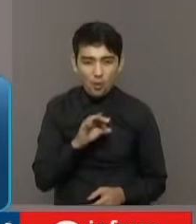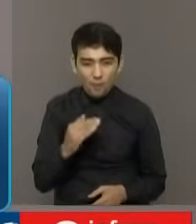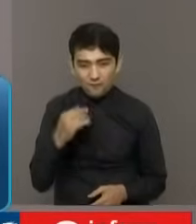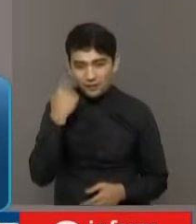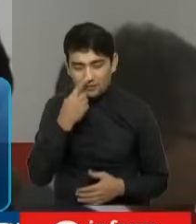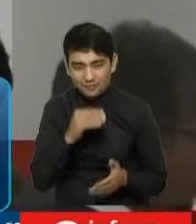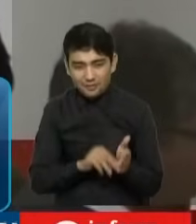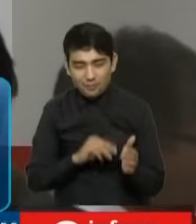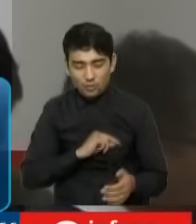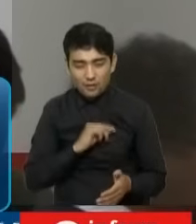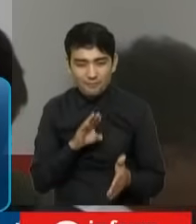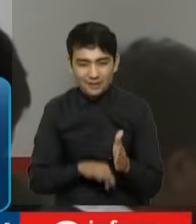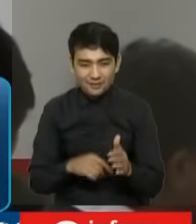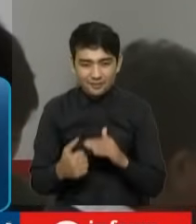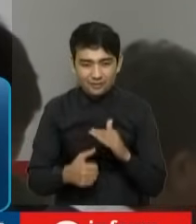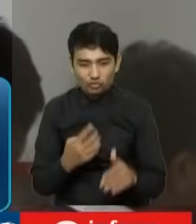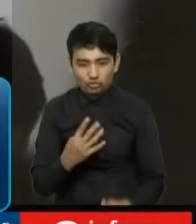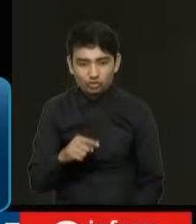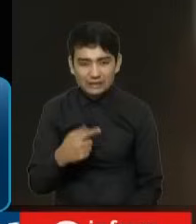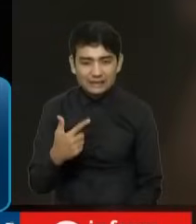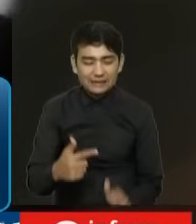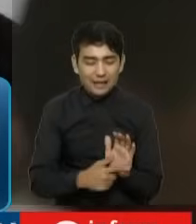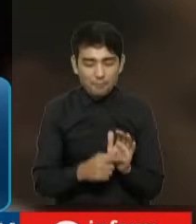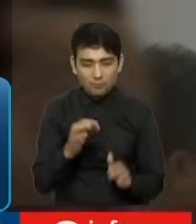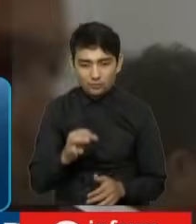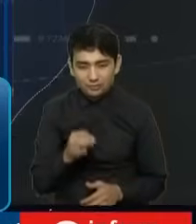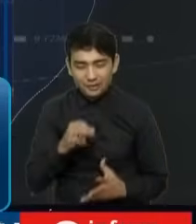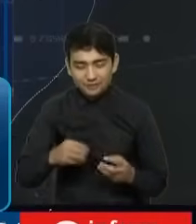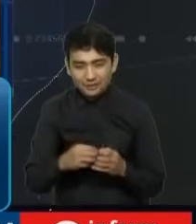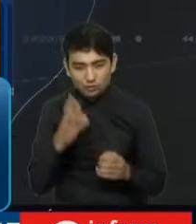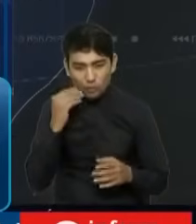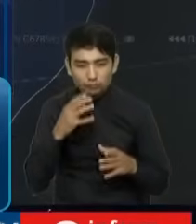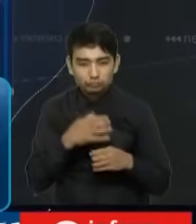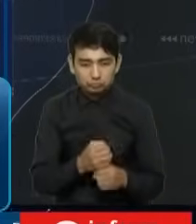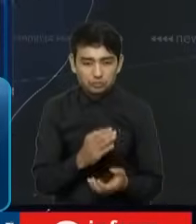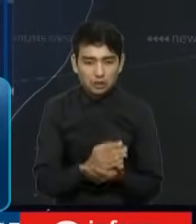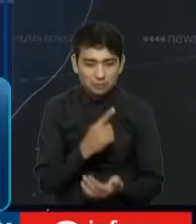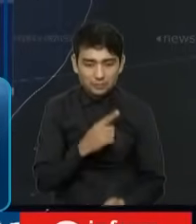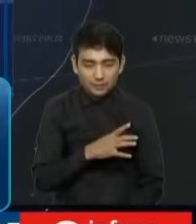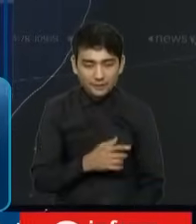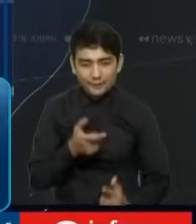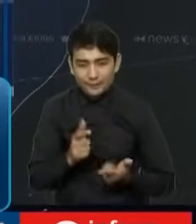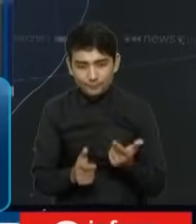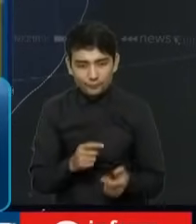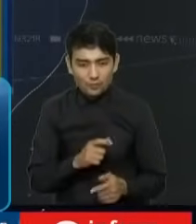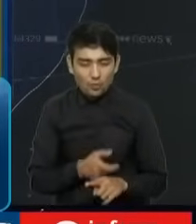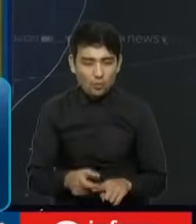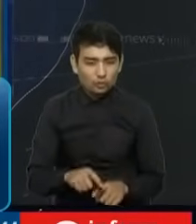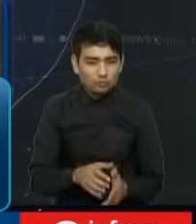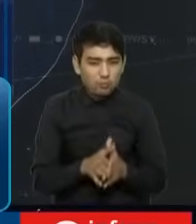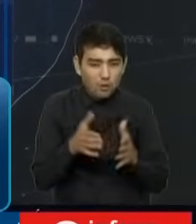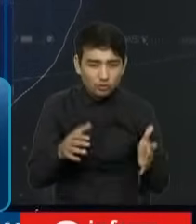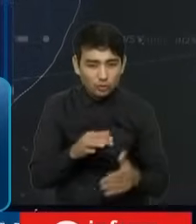прежний – 4,7%. Экономист Ануар Нуртазин считает, что цифра занижена. В действительности в Казахстане очень высокая безработица,